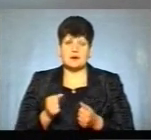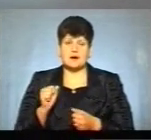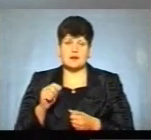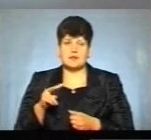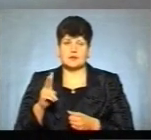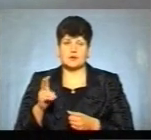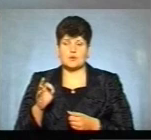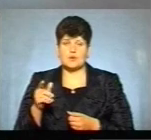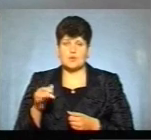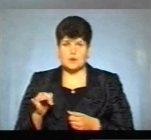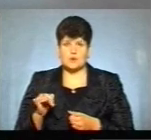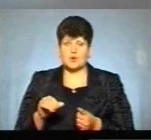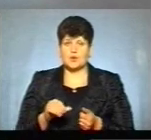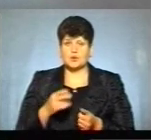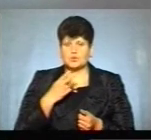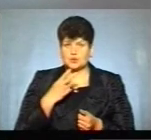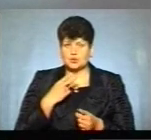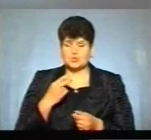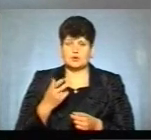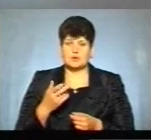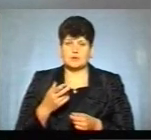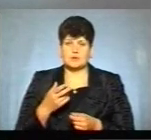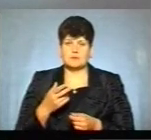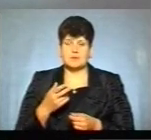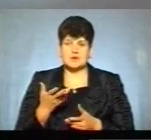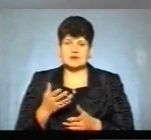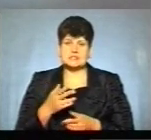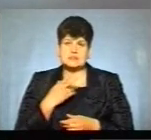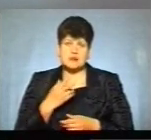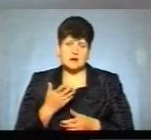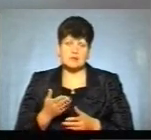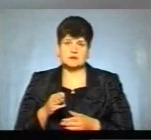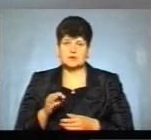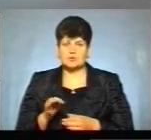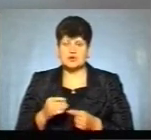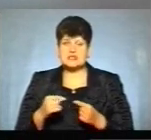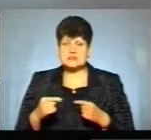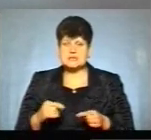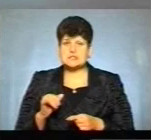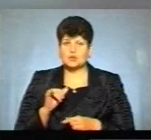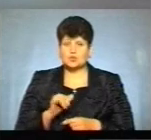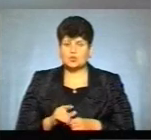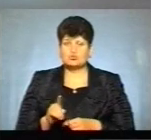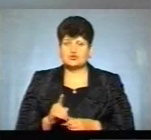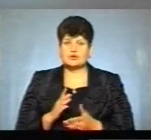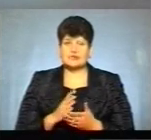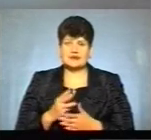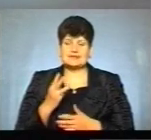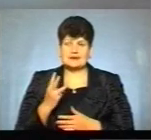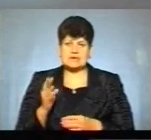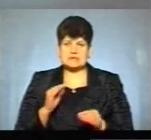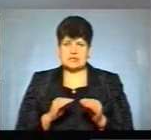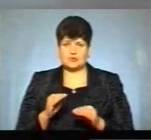алкоголь, тютюнопаління, ну, і сигарети, то різниця в тому, що є три складових –